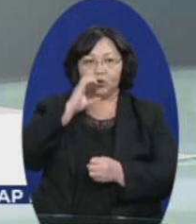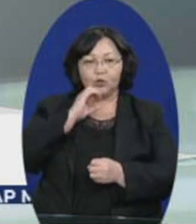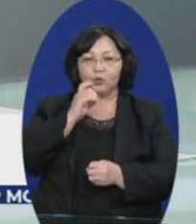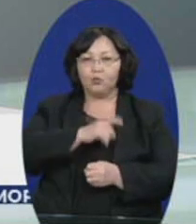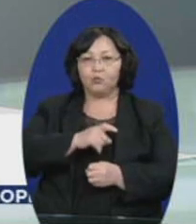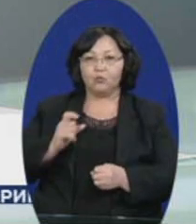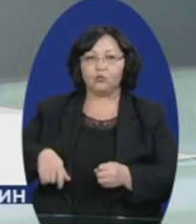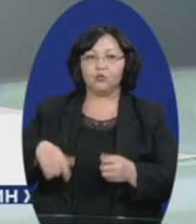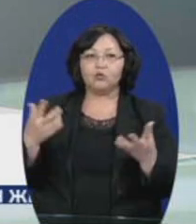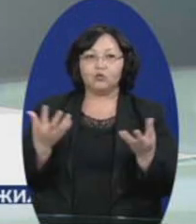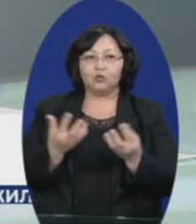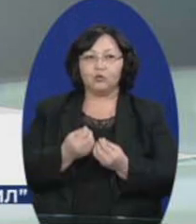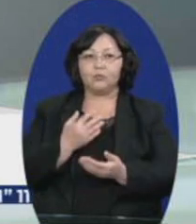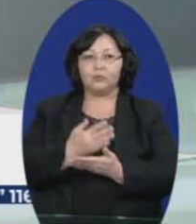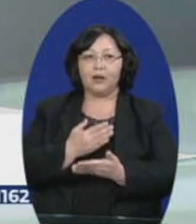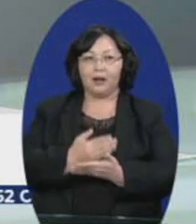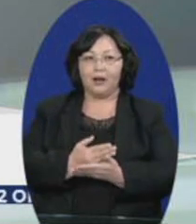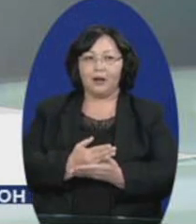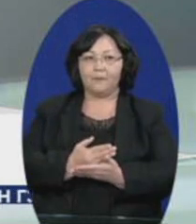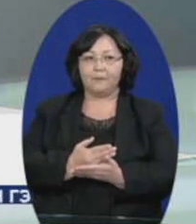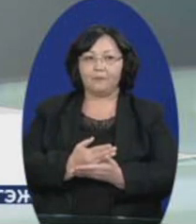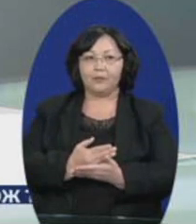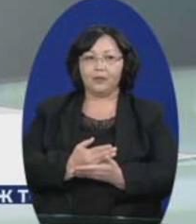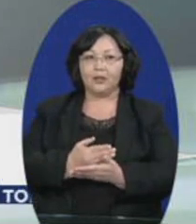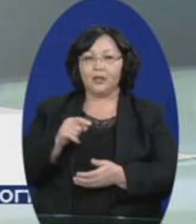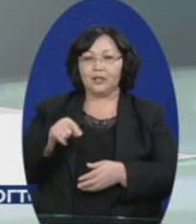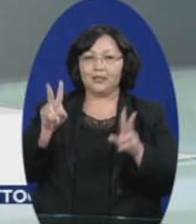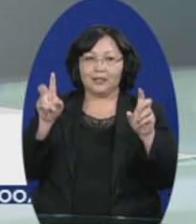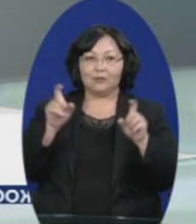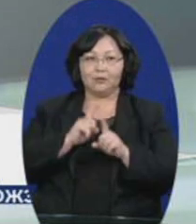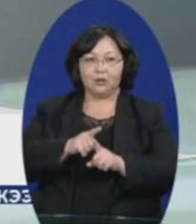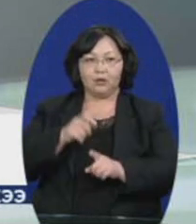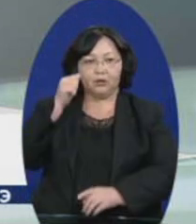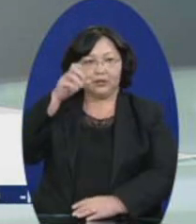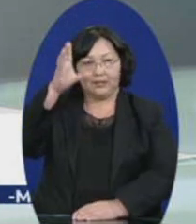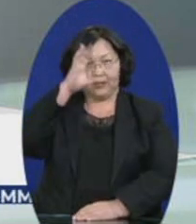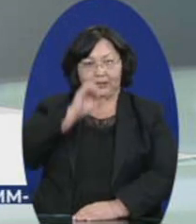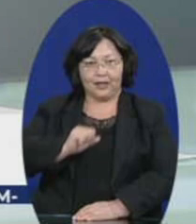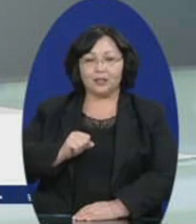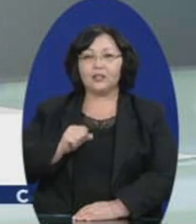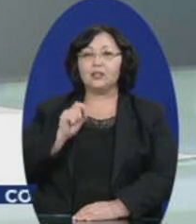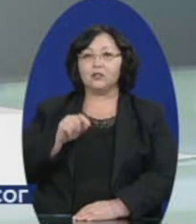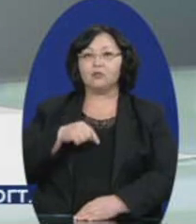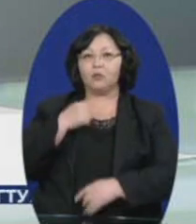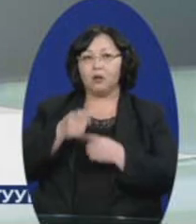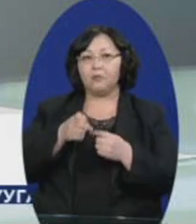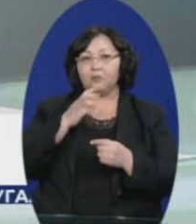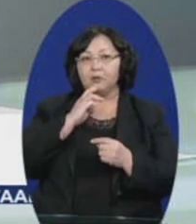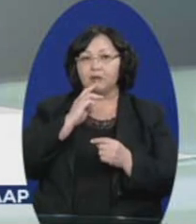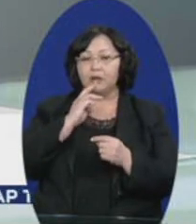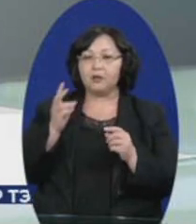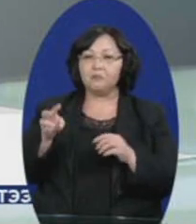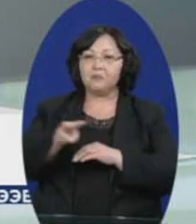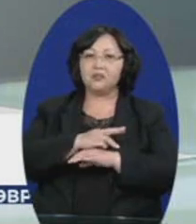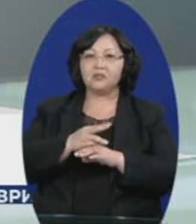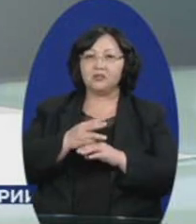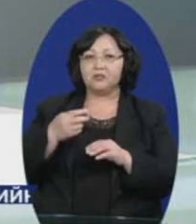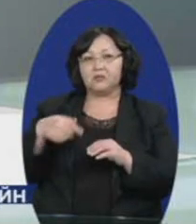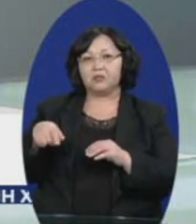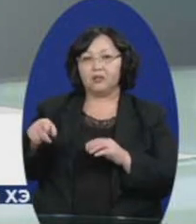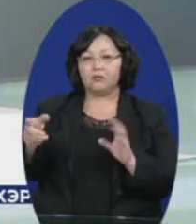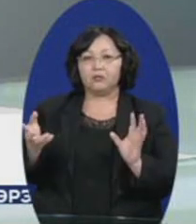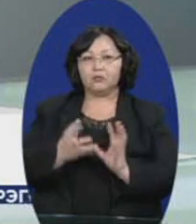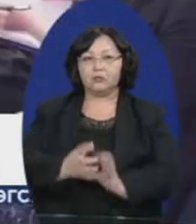тоо цөөрсөн гэж үзэх хандлага гарсан. За тэгвэл энэ сэдвэр өнөөдөр ерөнхий сайд Оюун Эрдэнэ хүний нөөцийн менежерүүдтэй өглөөний уулзалт хийлээ.